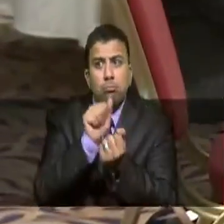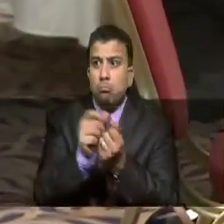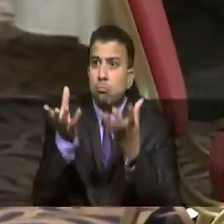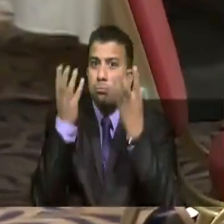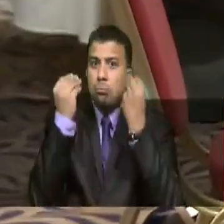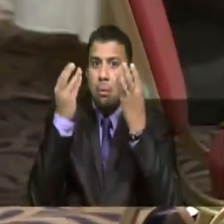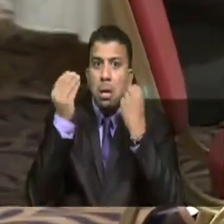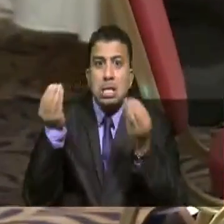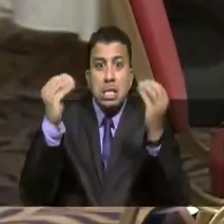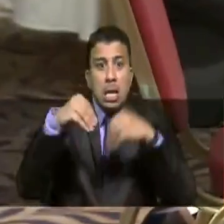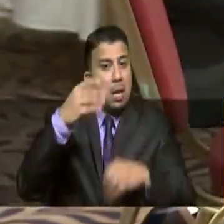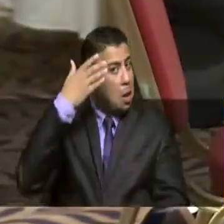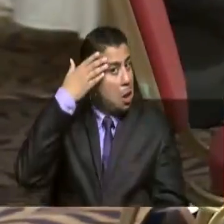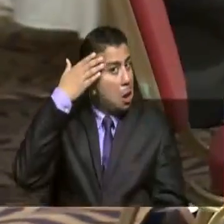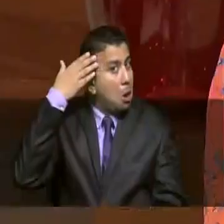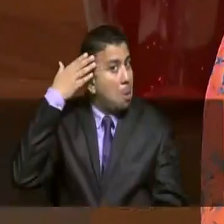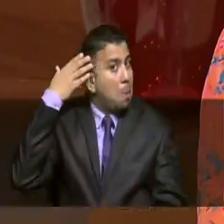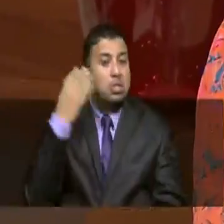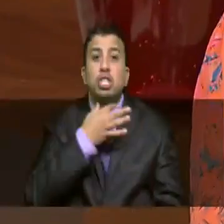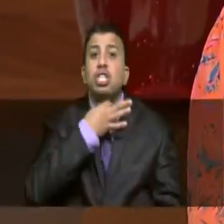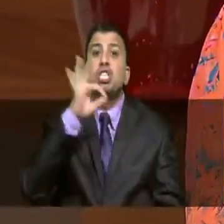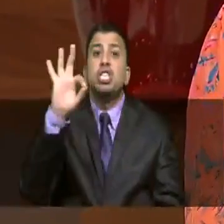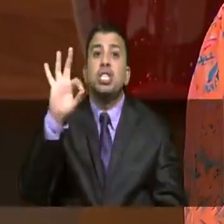ويزيدهم خبرات جديدة.